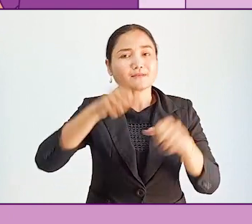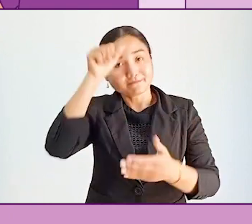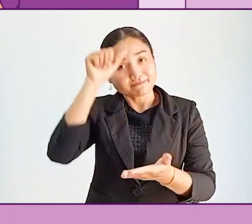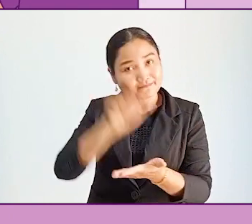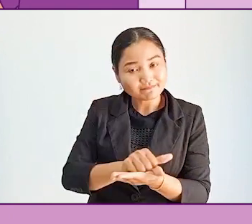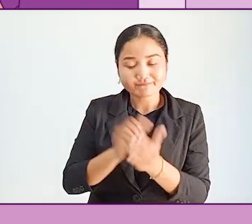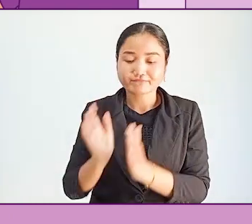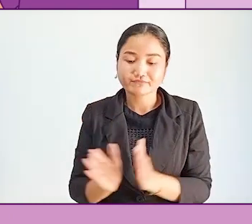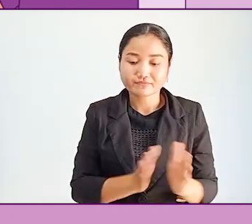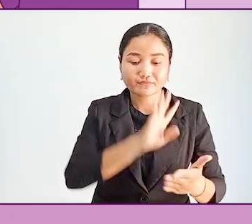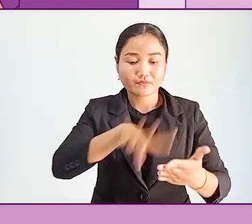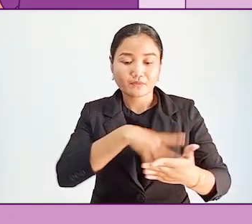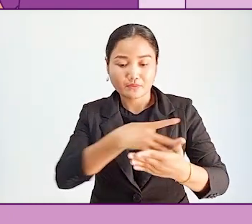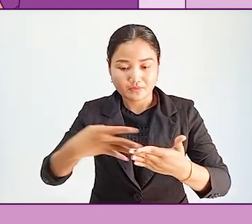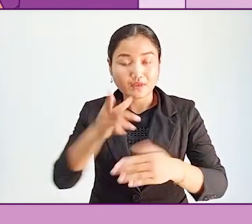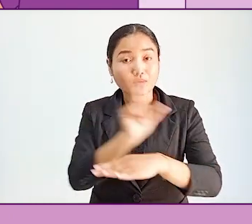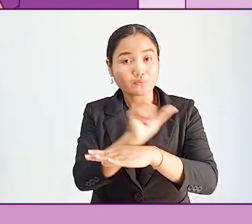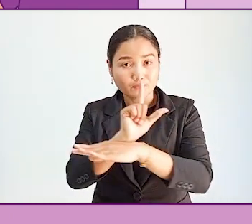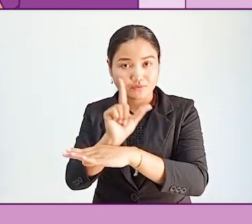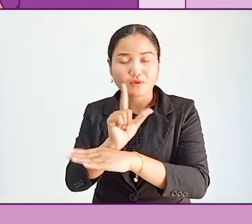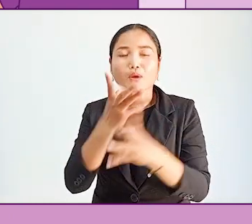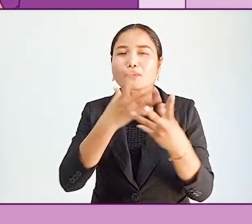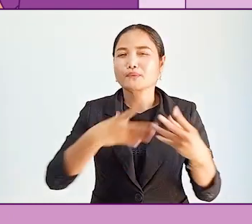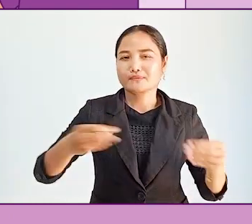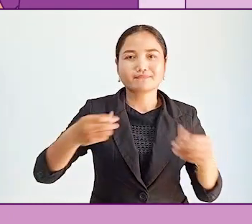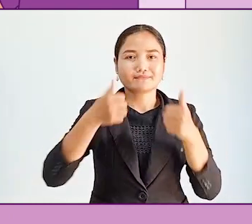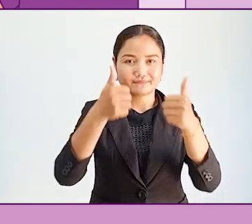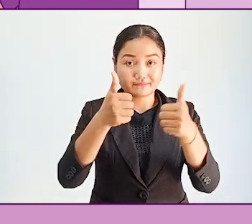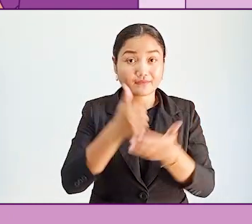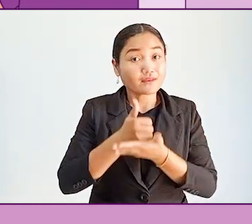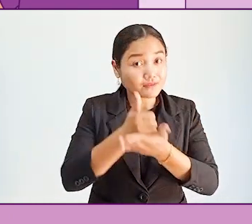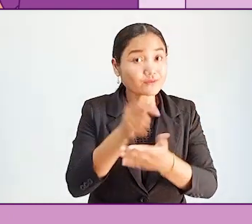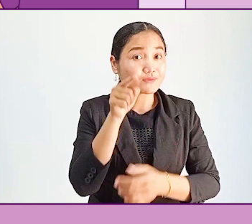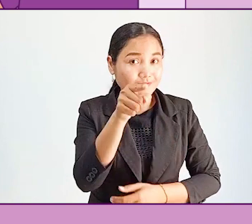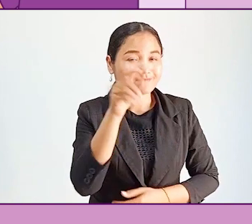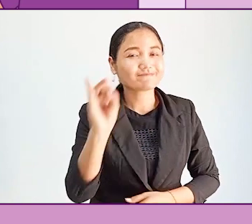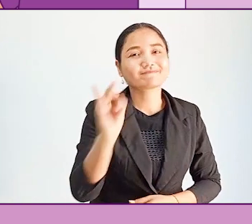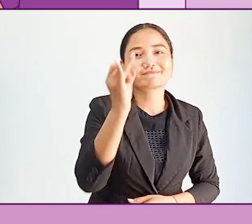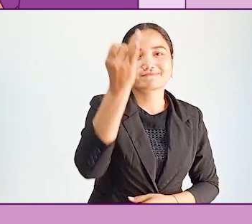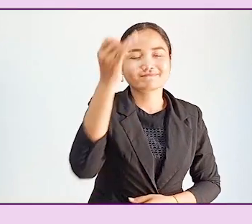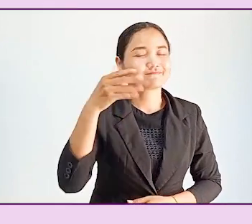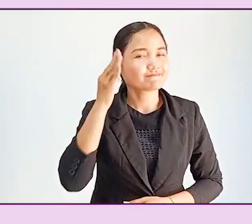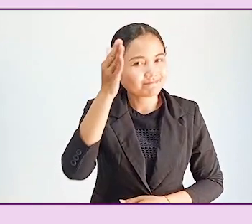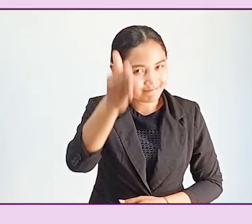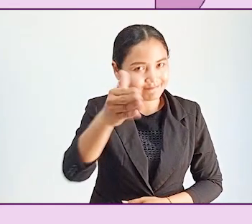chất Nâng riêng chăm cùng rộng ở chi vật cám ban lõ chiêng mùn Đại nâng chui anh nẹ tụi tụi ban chốc cháy